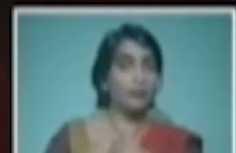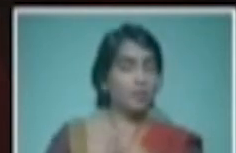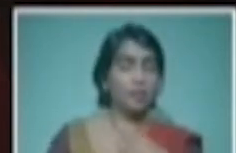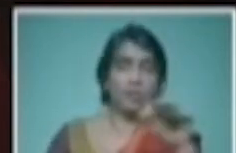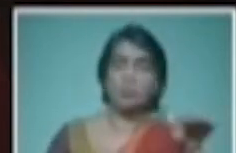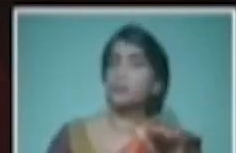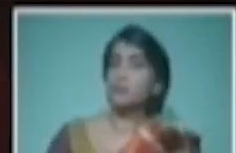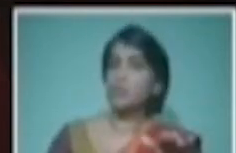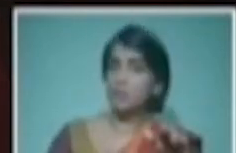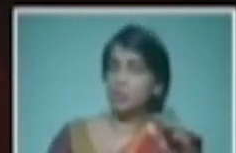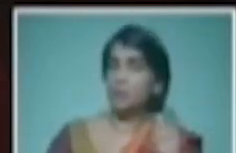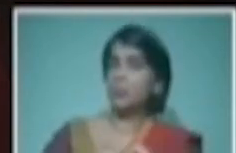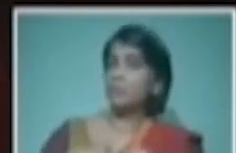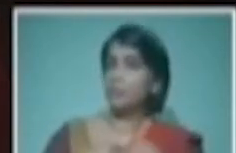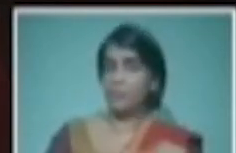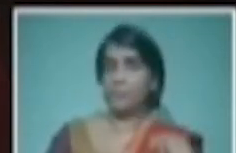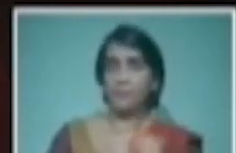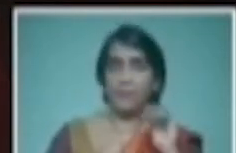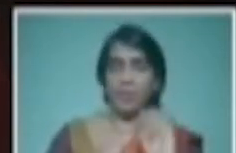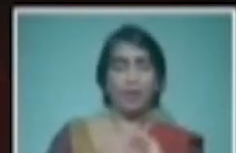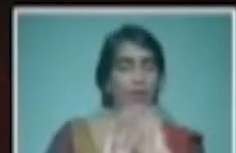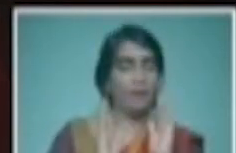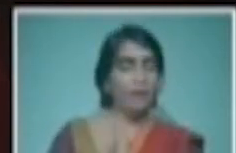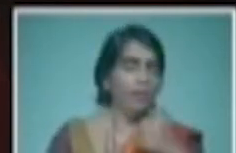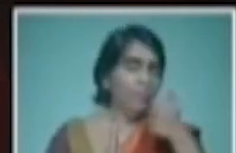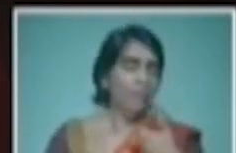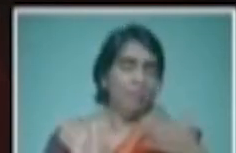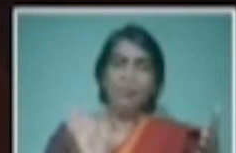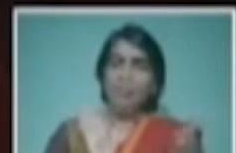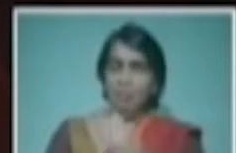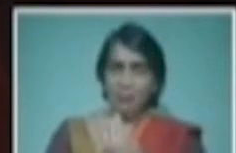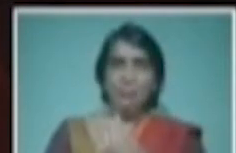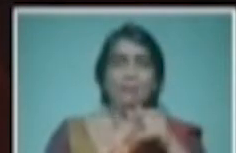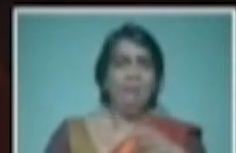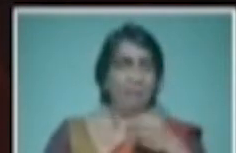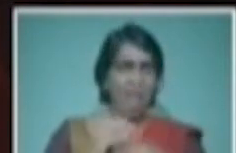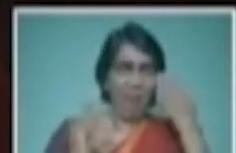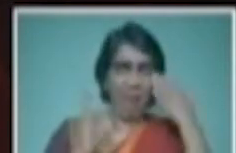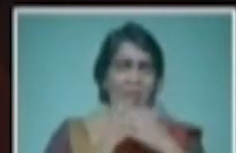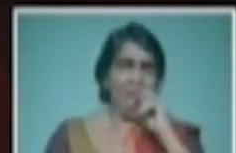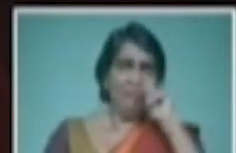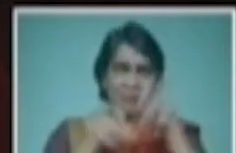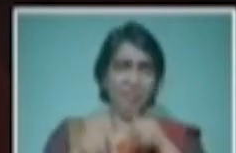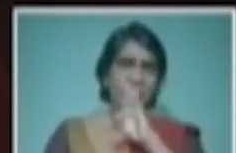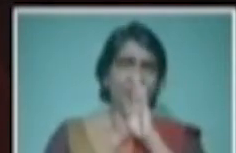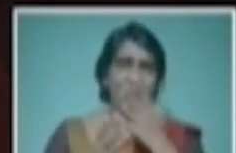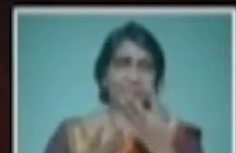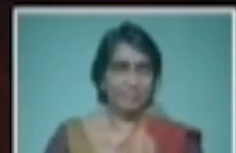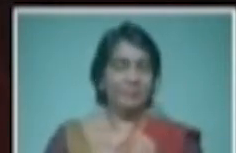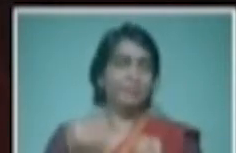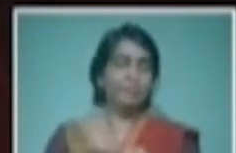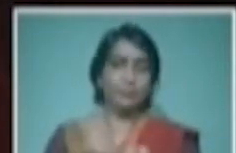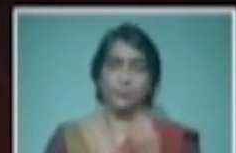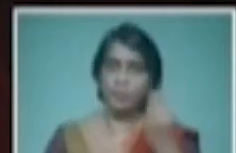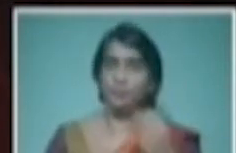සමාජ පැවැත්මට සිදු කරන සමස්ත අගය එකතු කිරීම සලකා මෙම කර්මාන්ත කරුවන්ට අවශ්‍ය සහය